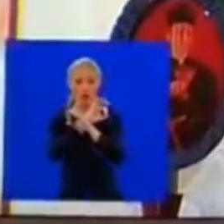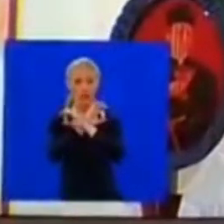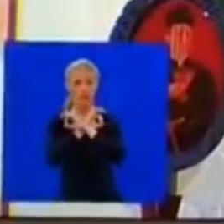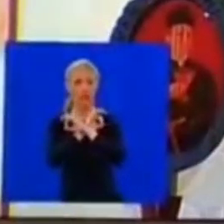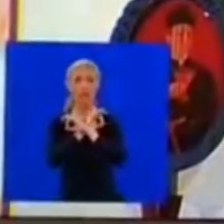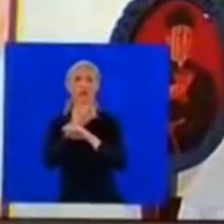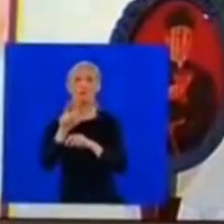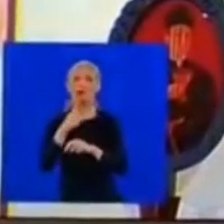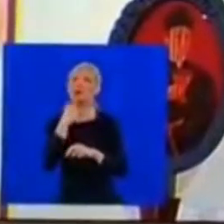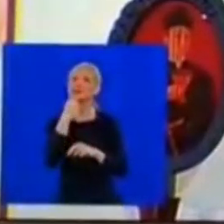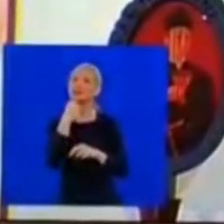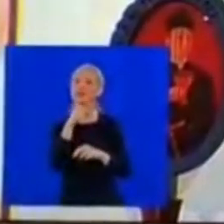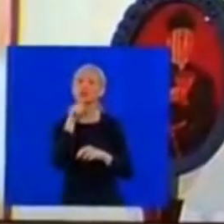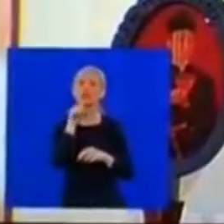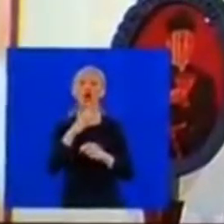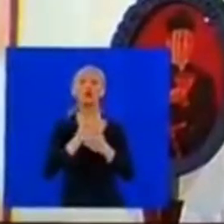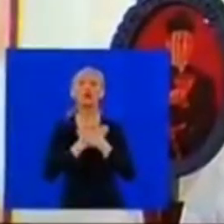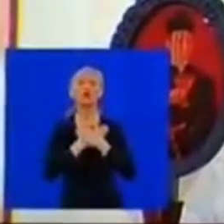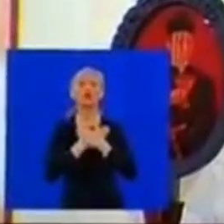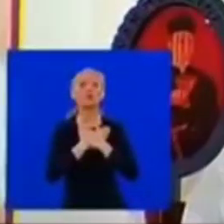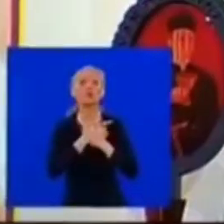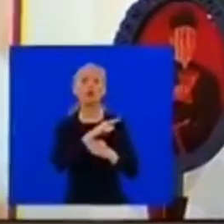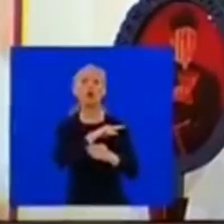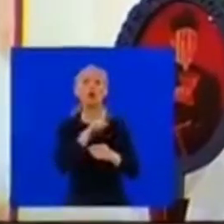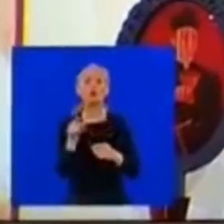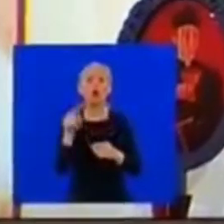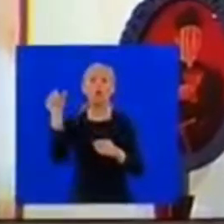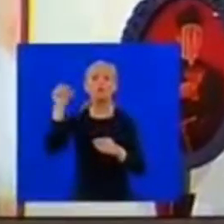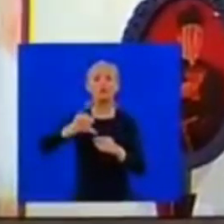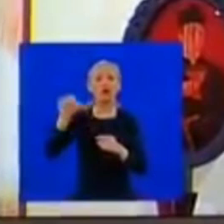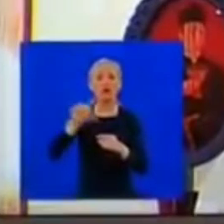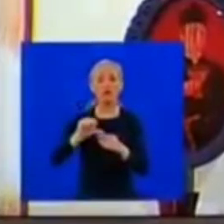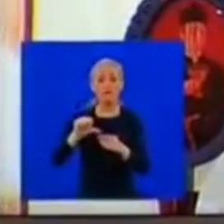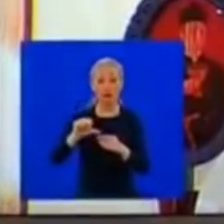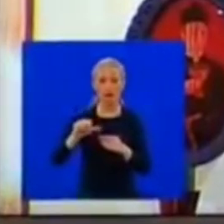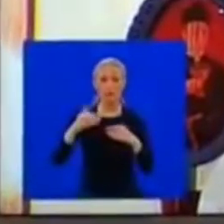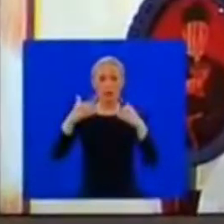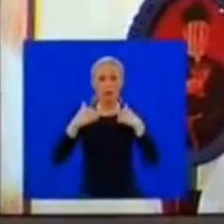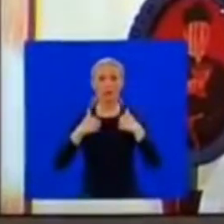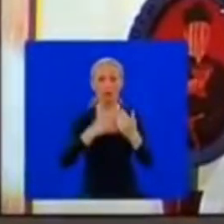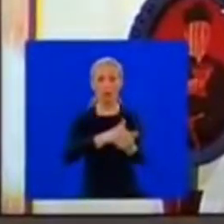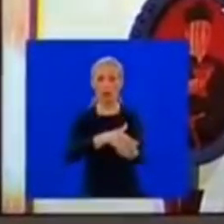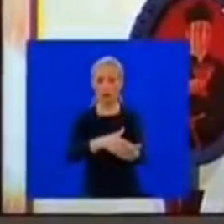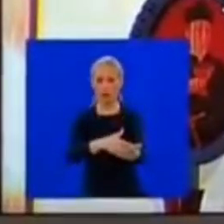reći da ih je ljubio sve do proljevanja krvi.